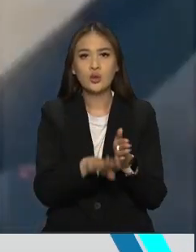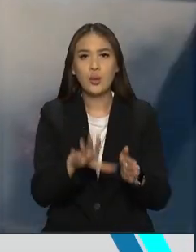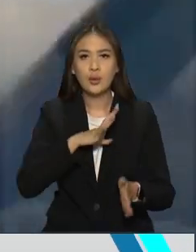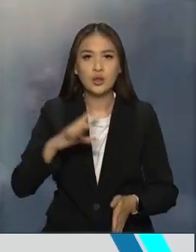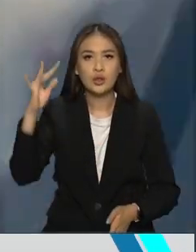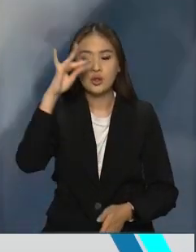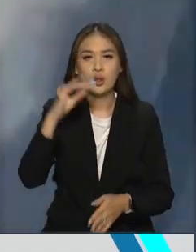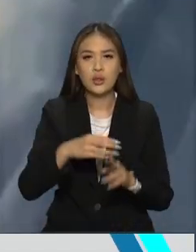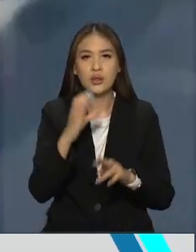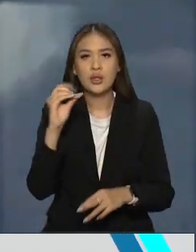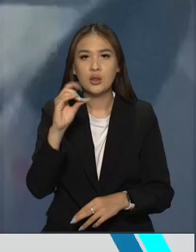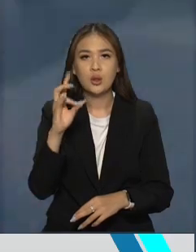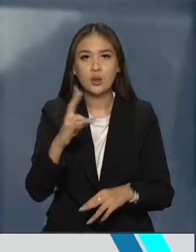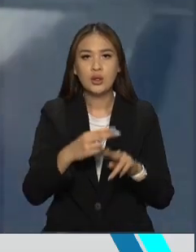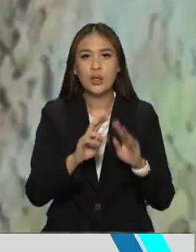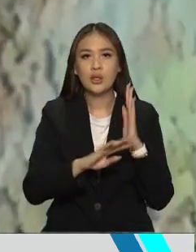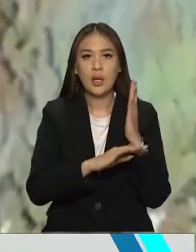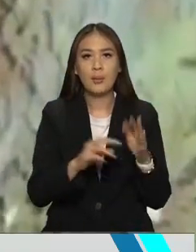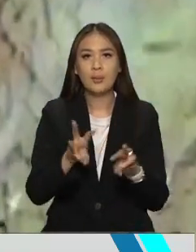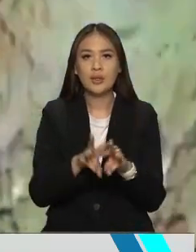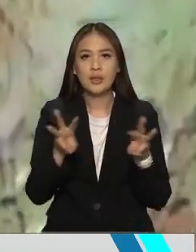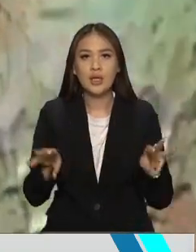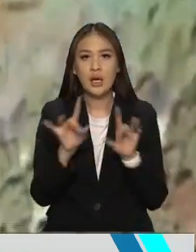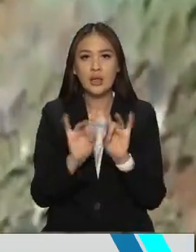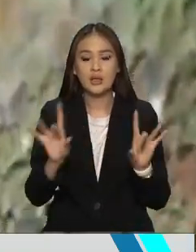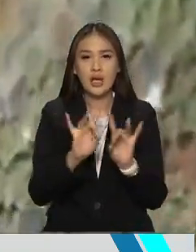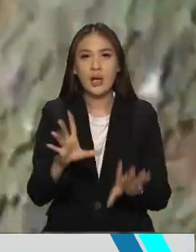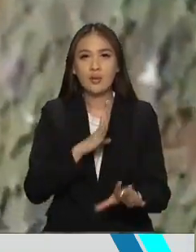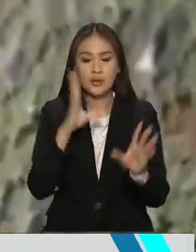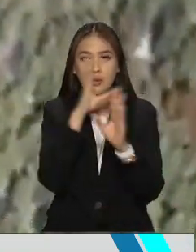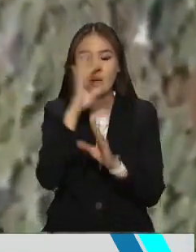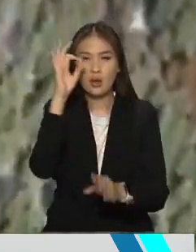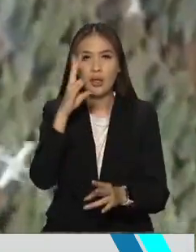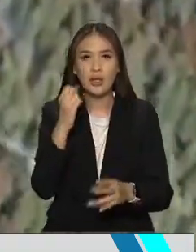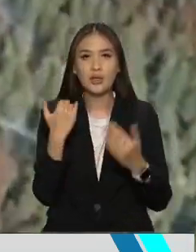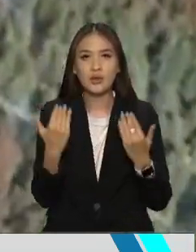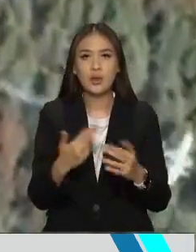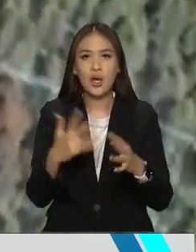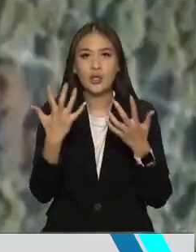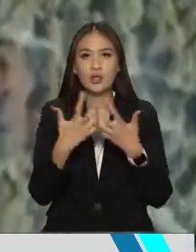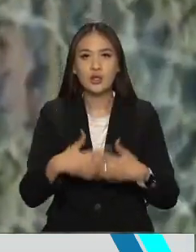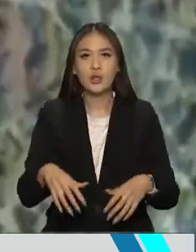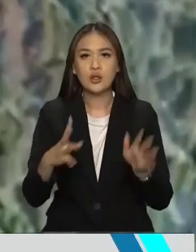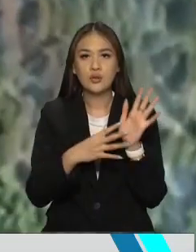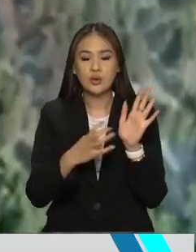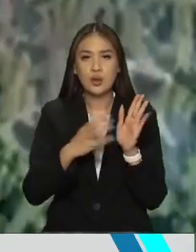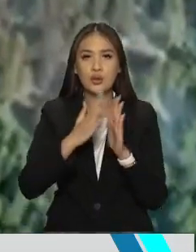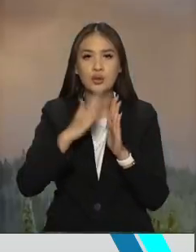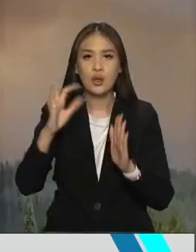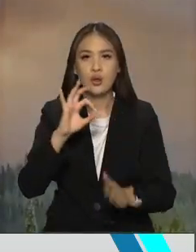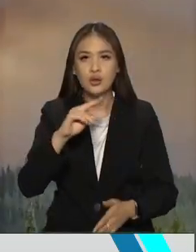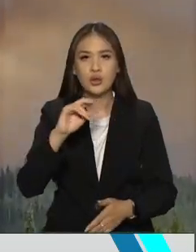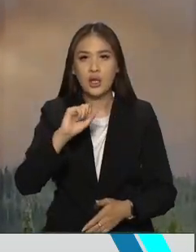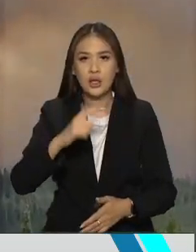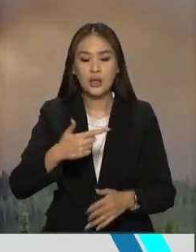свою историю сезоном лесных пожаров сообщили в Министерстве природных ресурсов на сегодня в стране насчитывают свыше 900 активных очагов